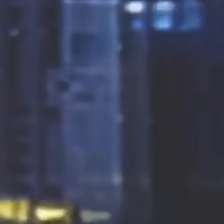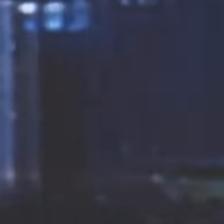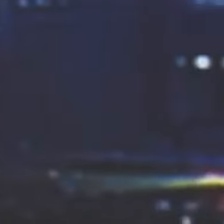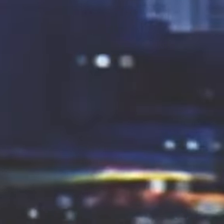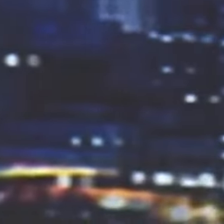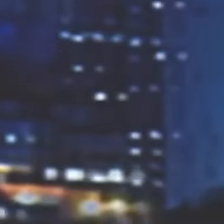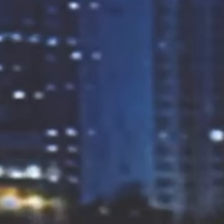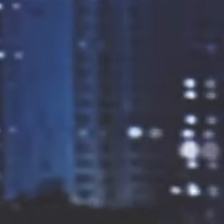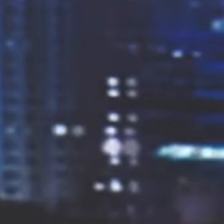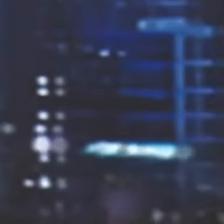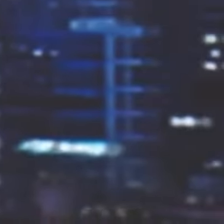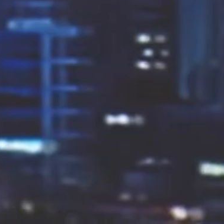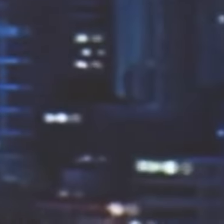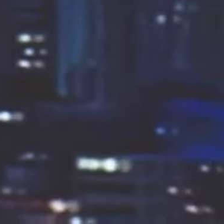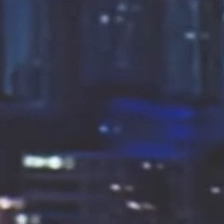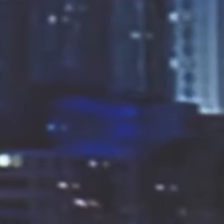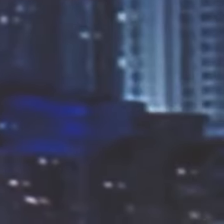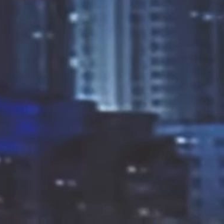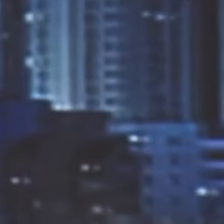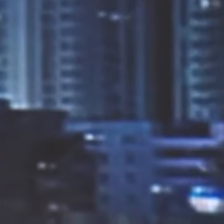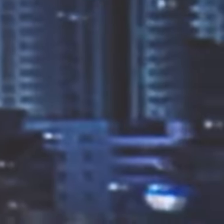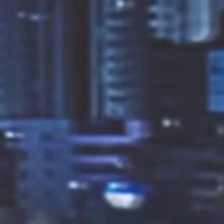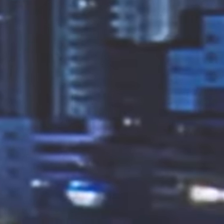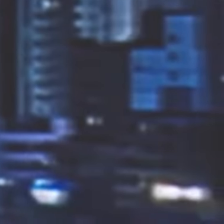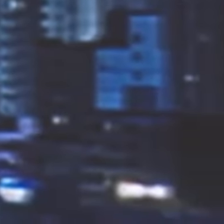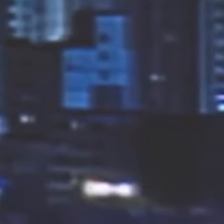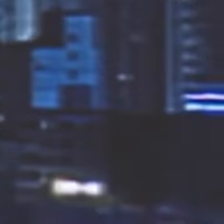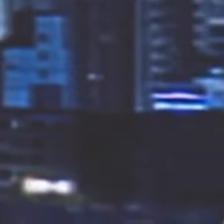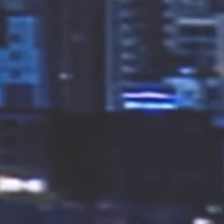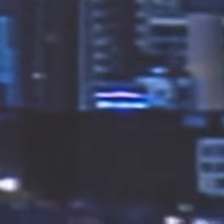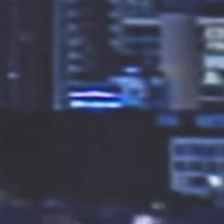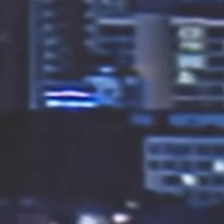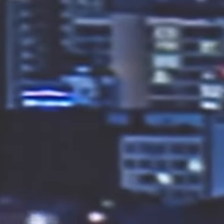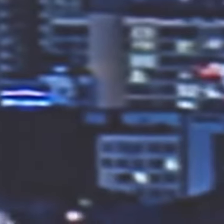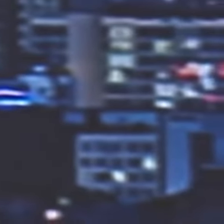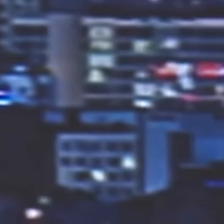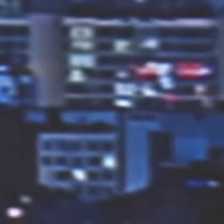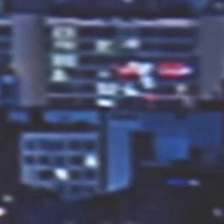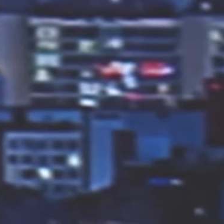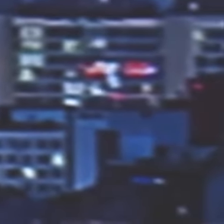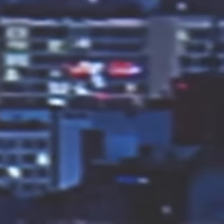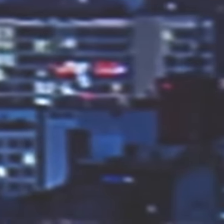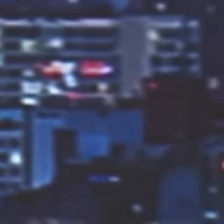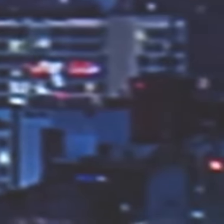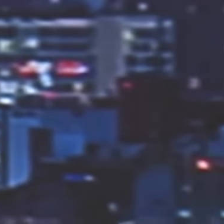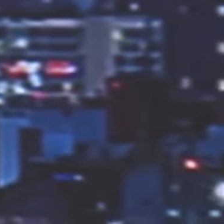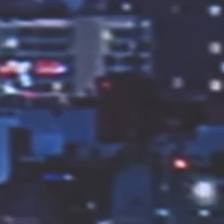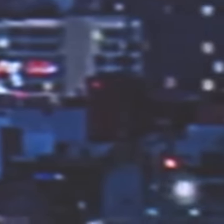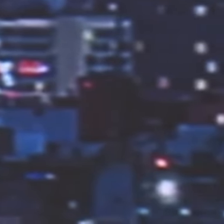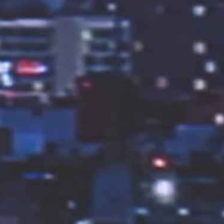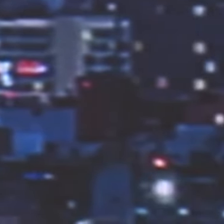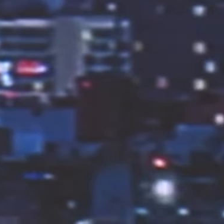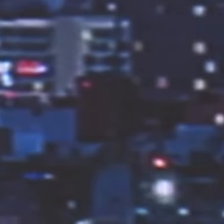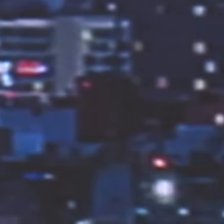JTBC 뉴스를 시청해주셔서 고맙습니다. 저희는 저녁 6시 50분 뉴스룸에서 뵙겠습니다.